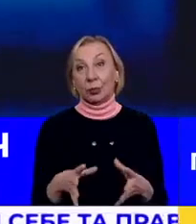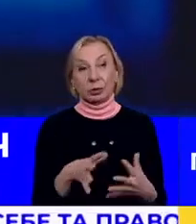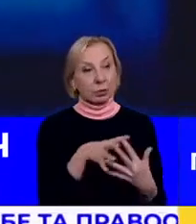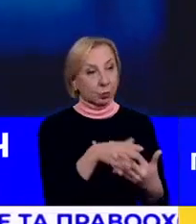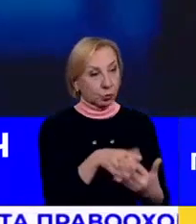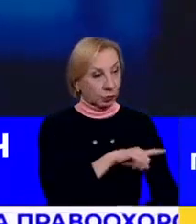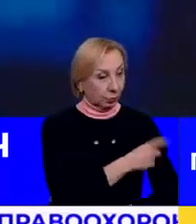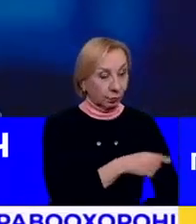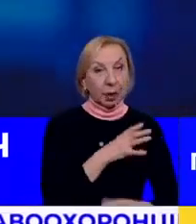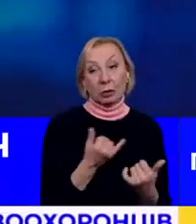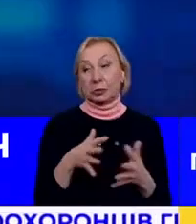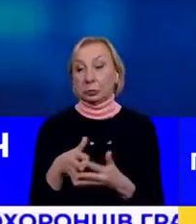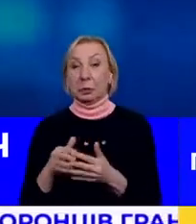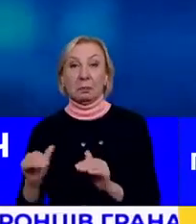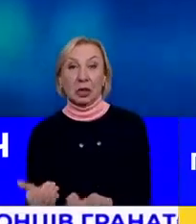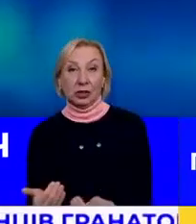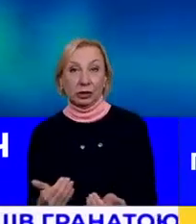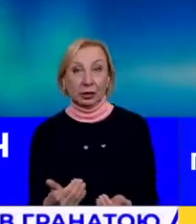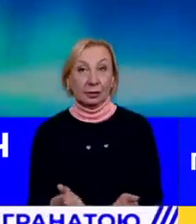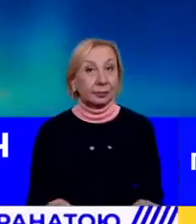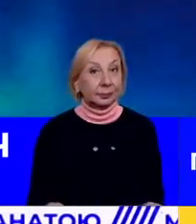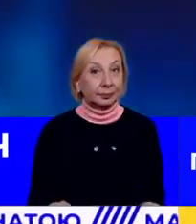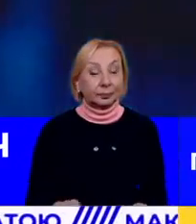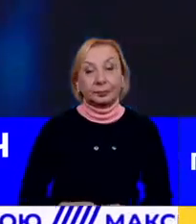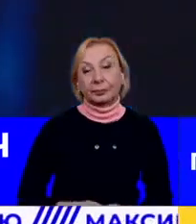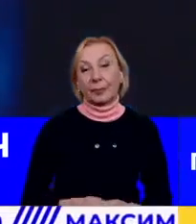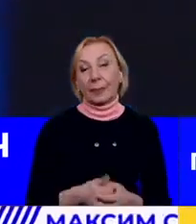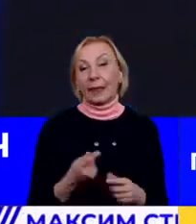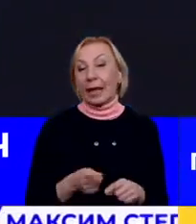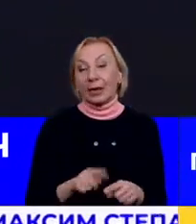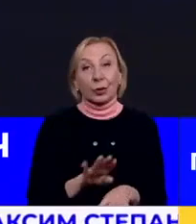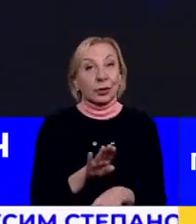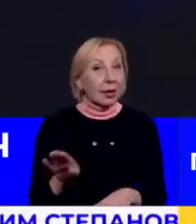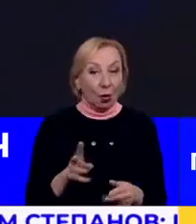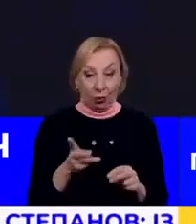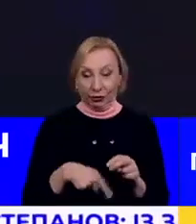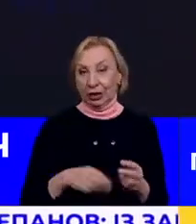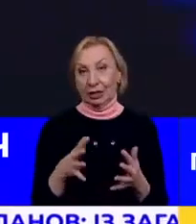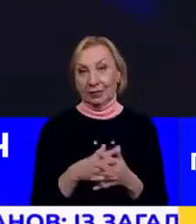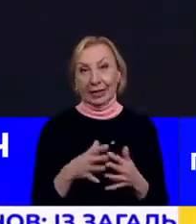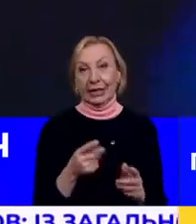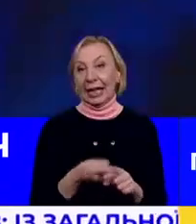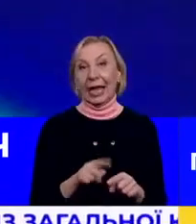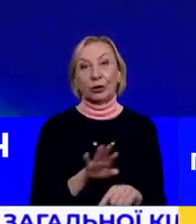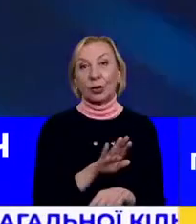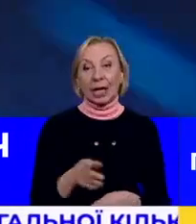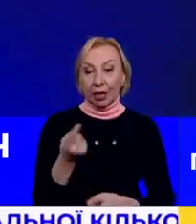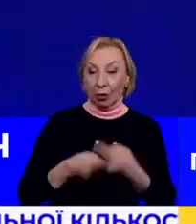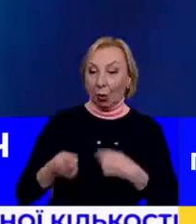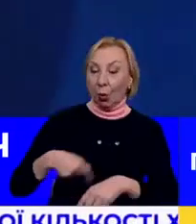боевых действий из-за каких-то политических событий. Это вовсе не окончание войны. Это не деоккупация Луганска и